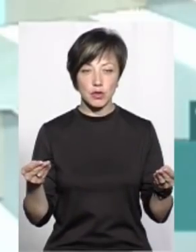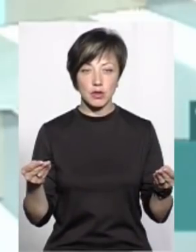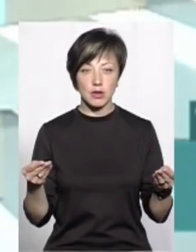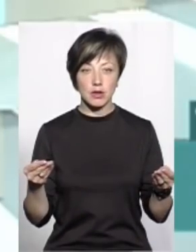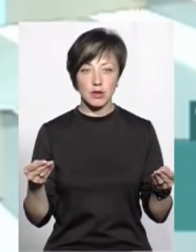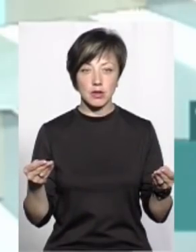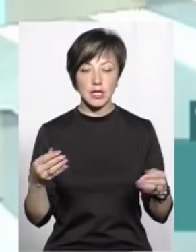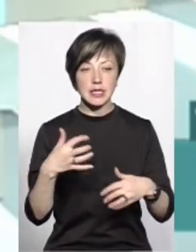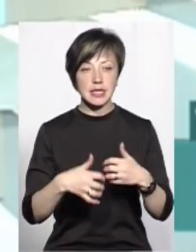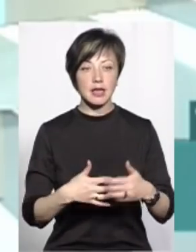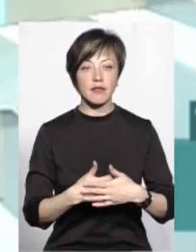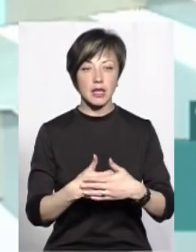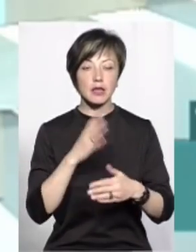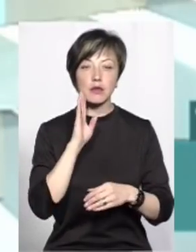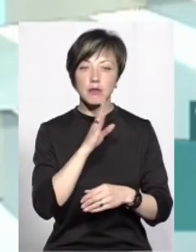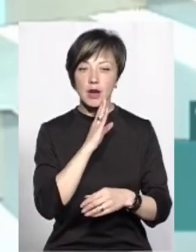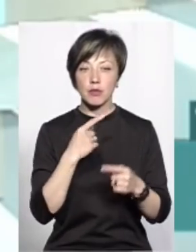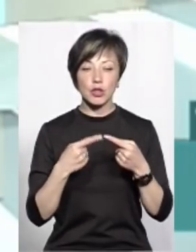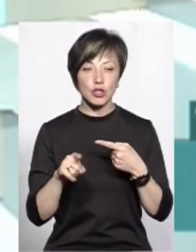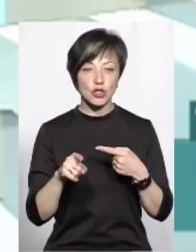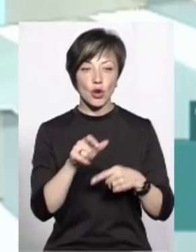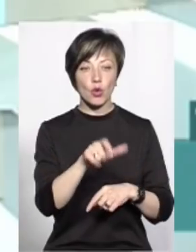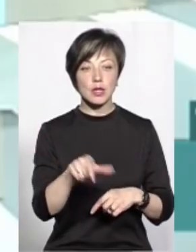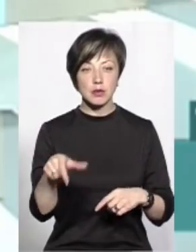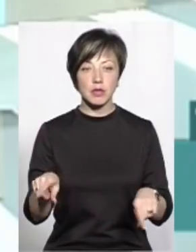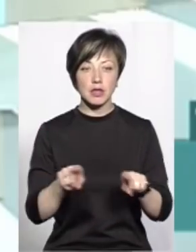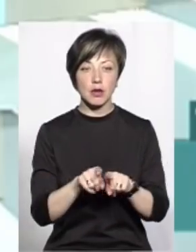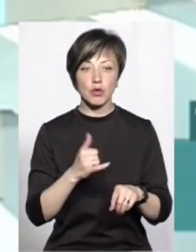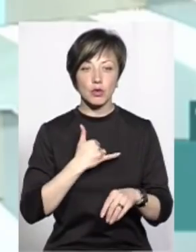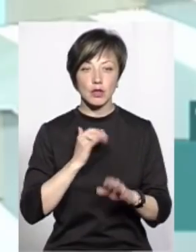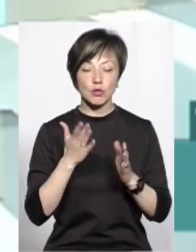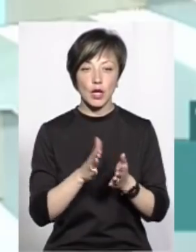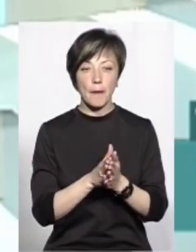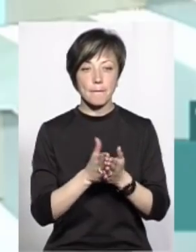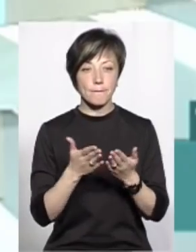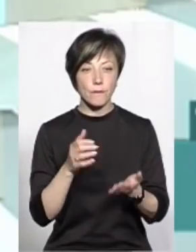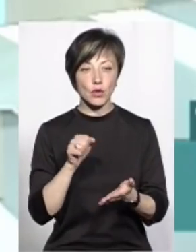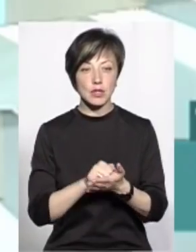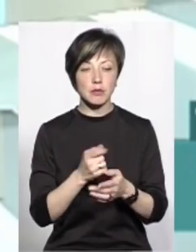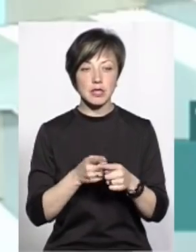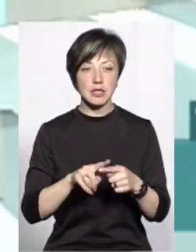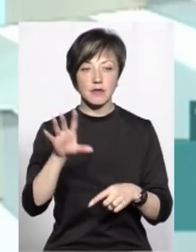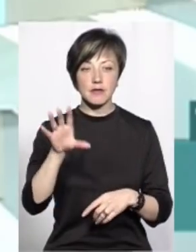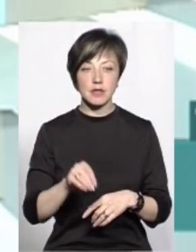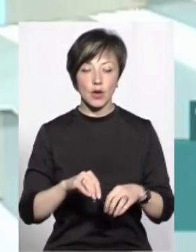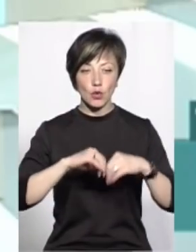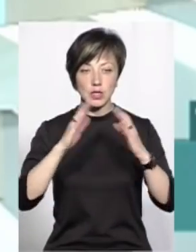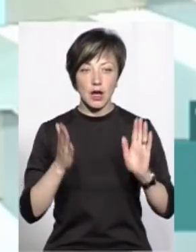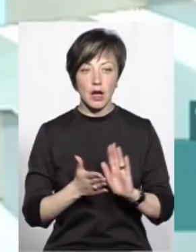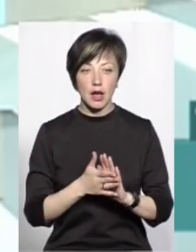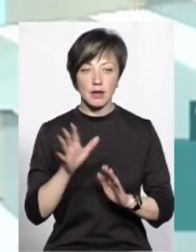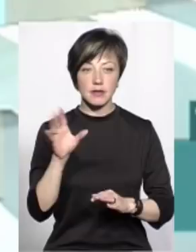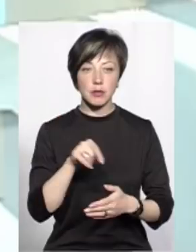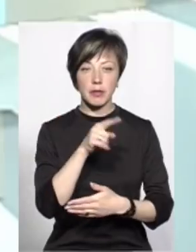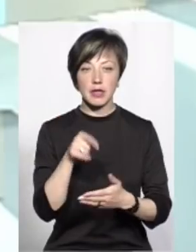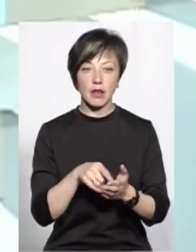розповсюджуємо серед вагітних, мам, інших осіб, так само в нас буде посібник, який це все якось узагальнить, всі питання, в